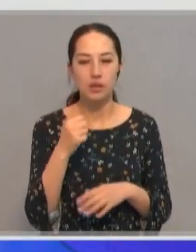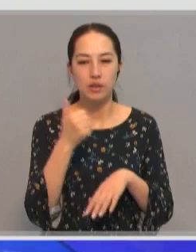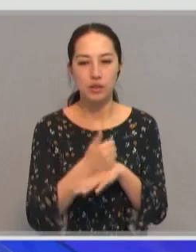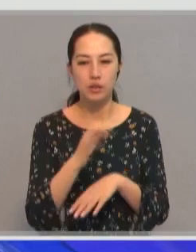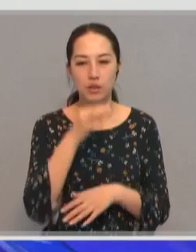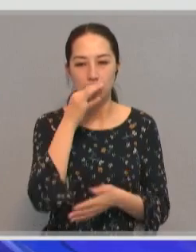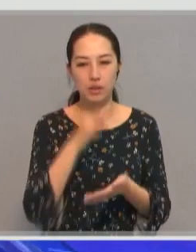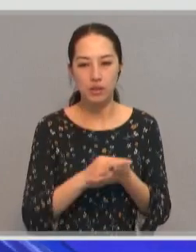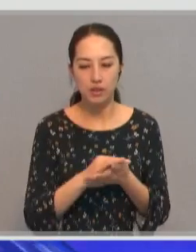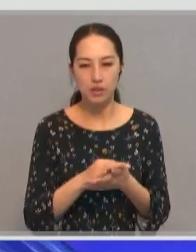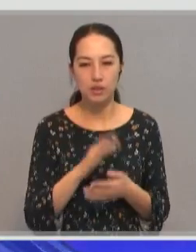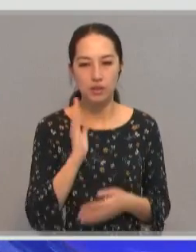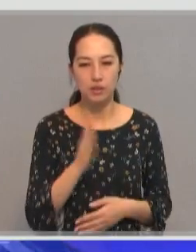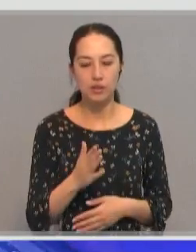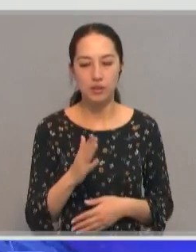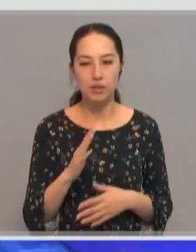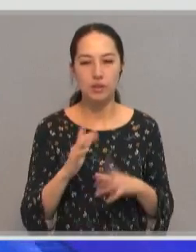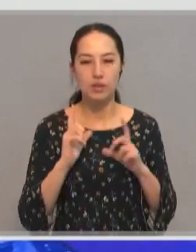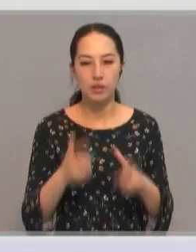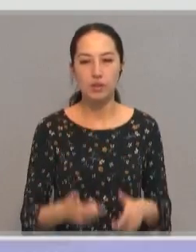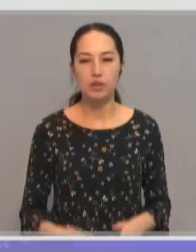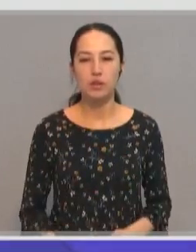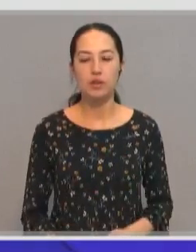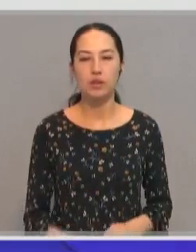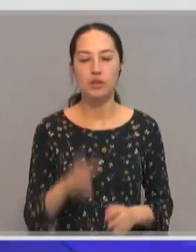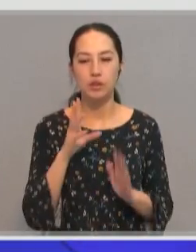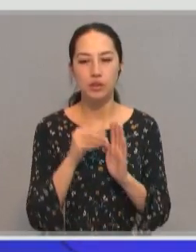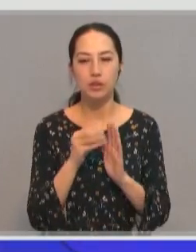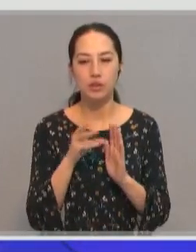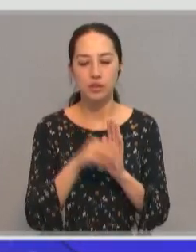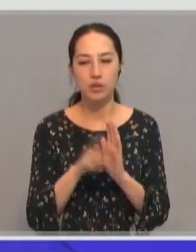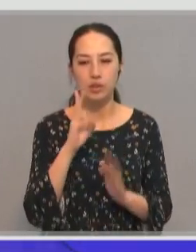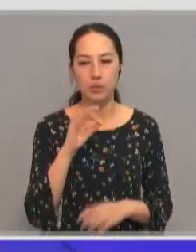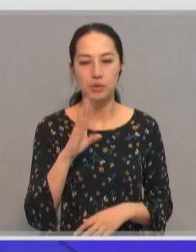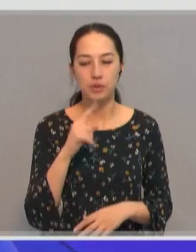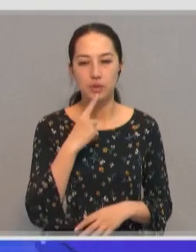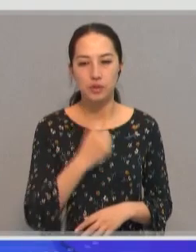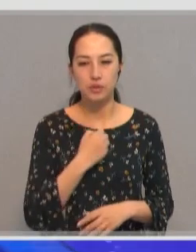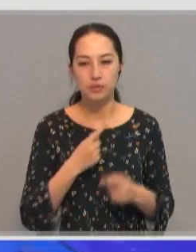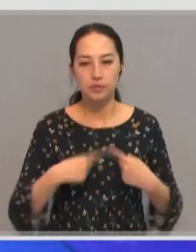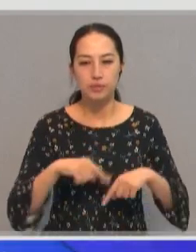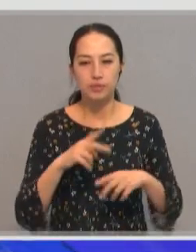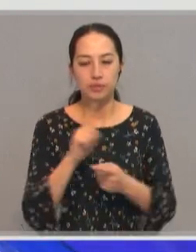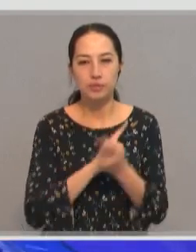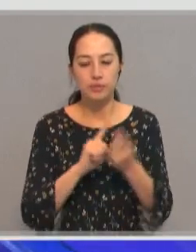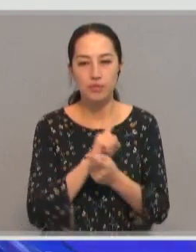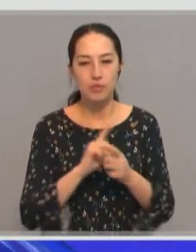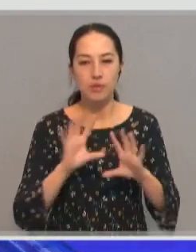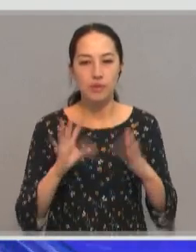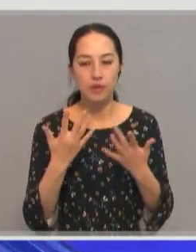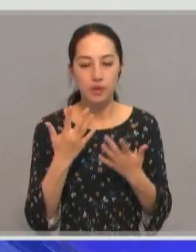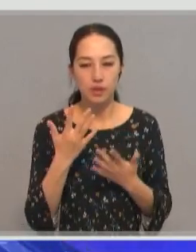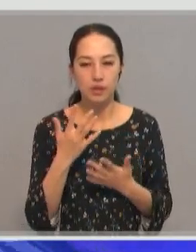тәртіптік жауапкершілікті қарау туралы ұсыныс жолдауды сұраймын. Сонымен қатар әскери комиссияның құрамына қандай да бір өзгерістер енгізілген